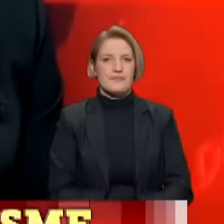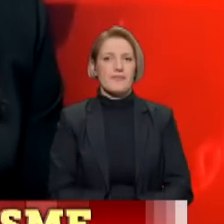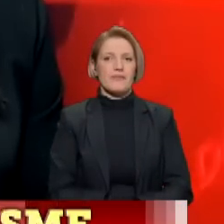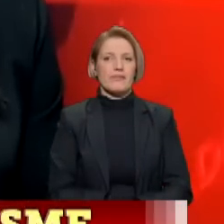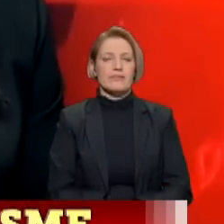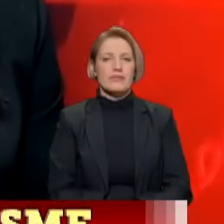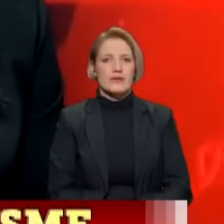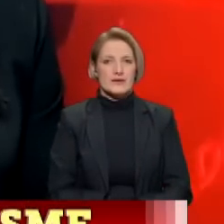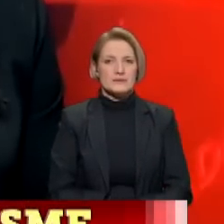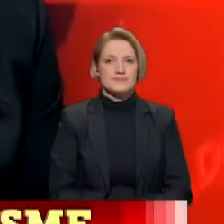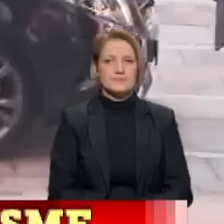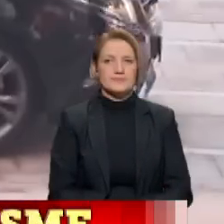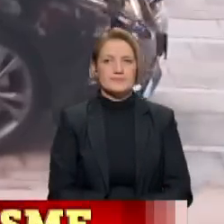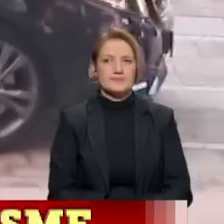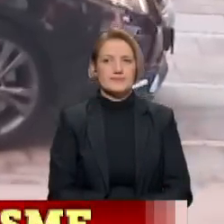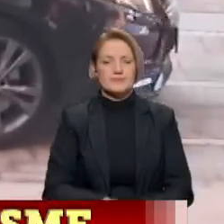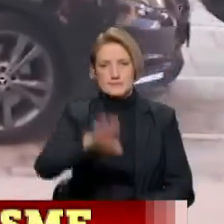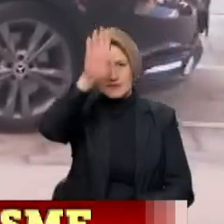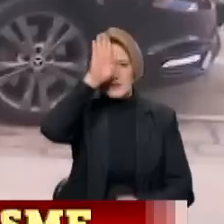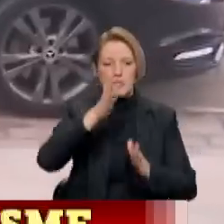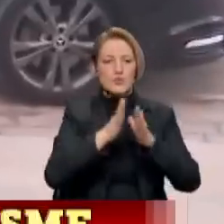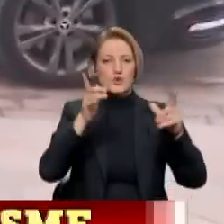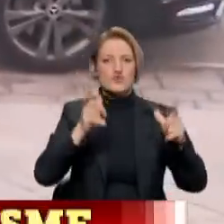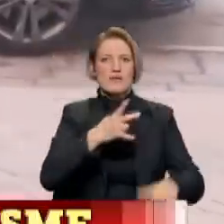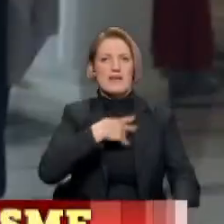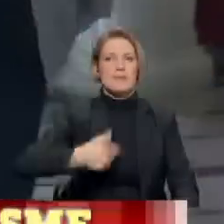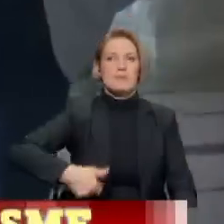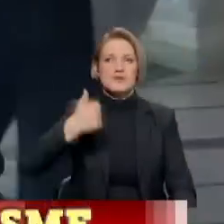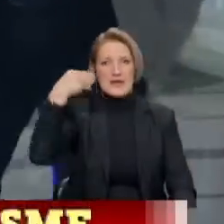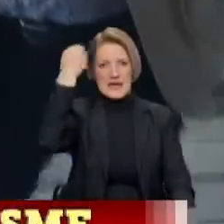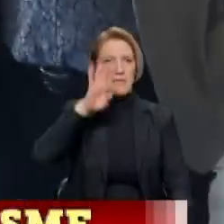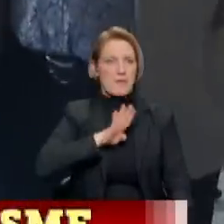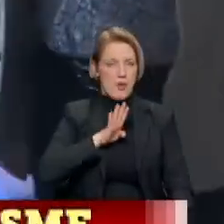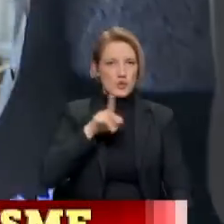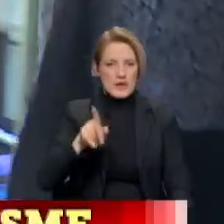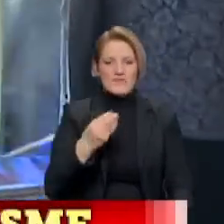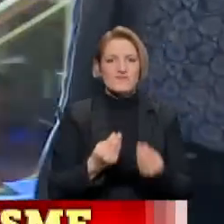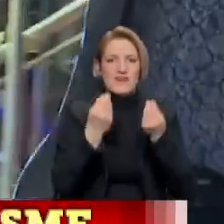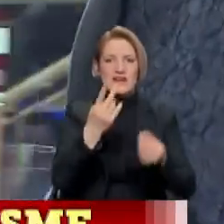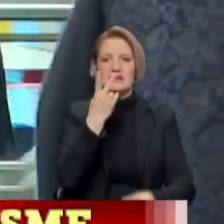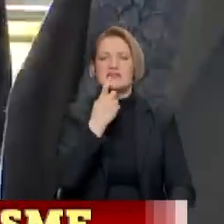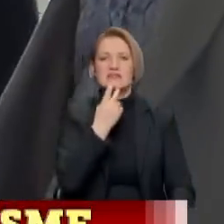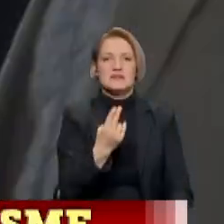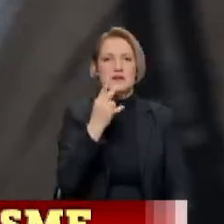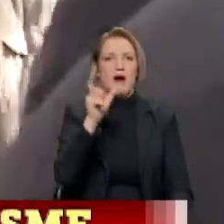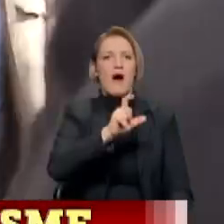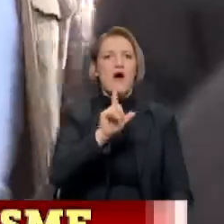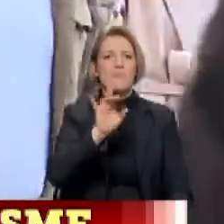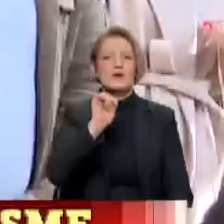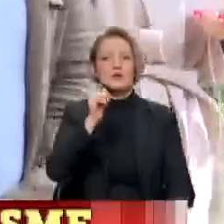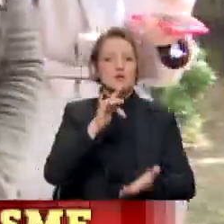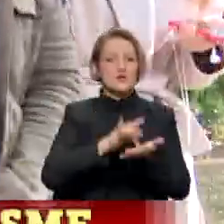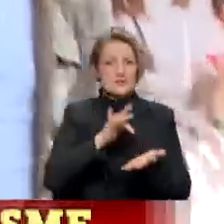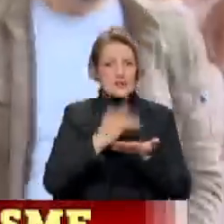ancak kesinleşmeden mümkün değil. İstanbul Büyükşehir Belediye Başkanı Ekrem İmamoğlu'na verilen 2 yıl 7 ay 15 gün